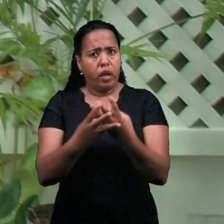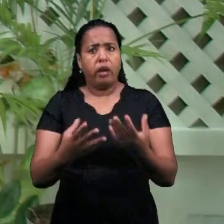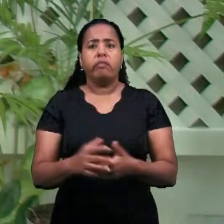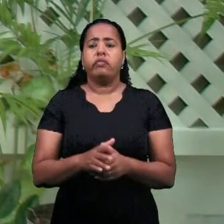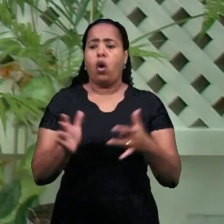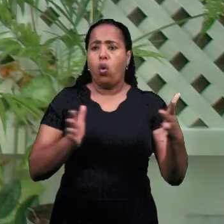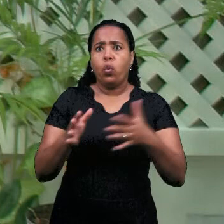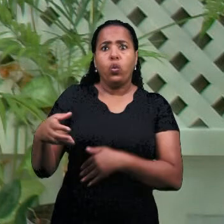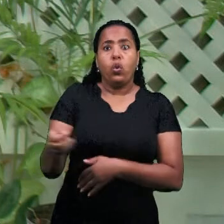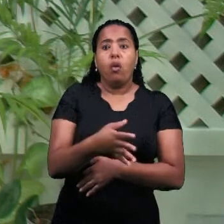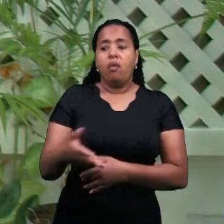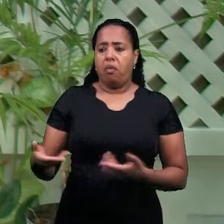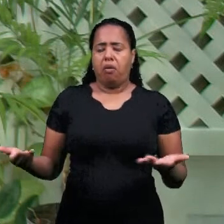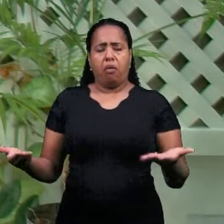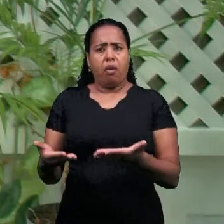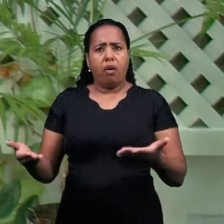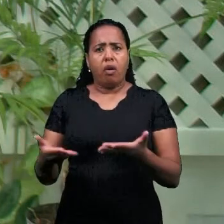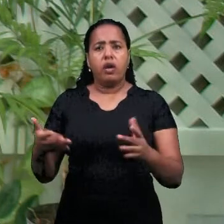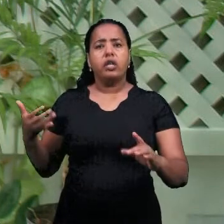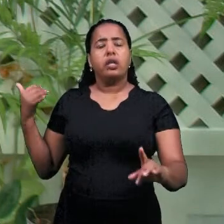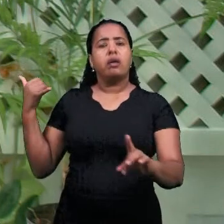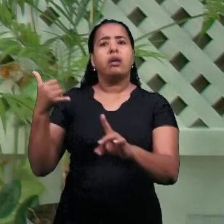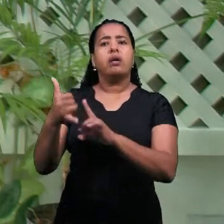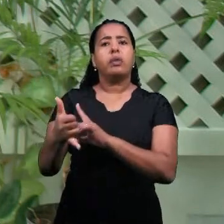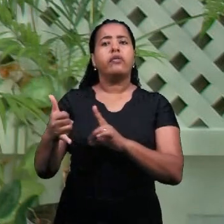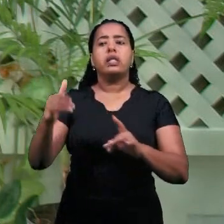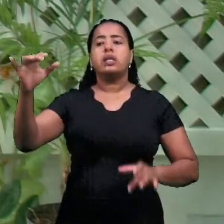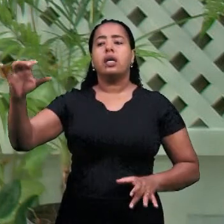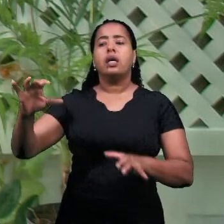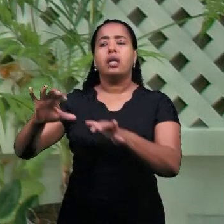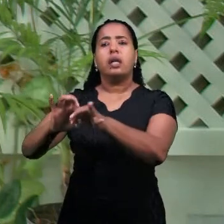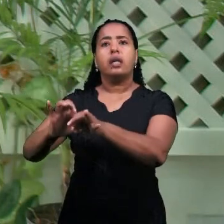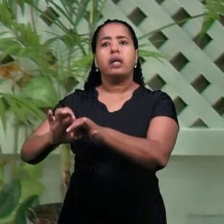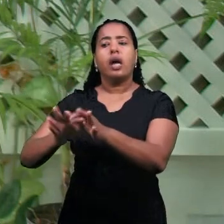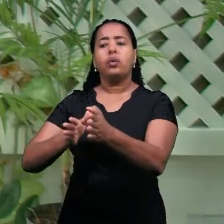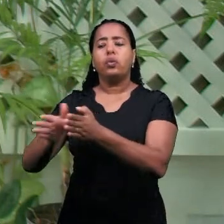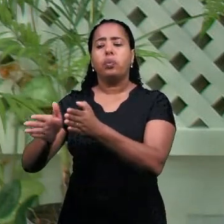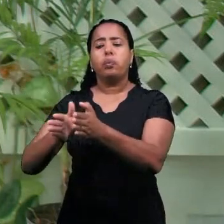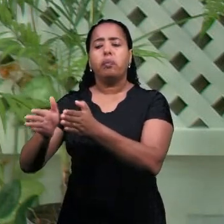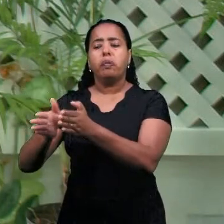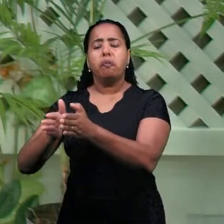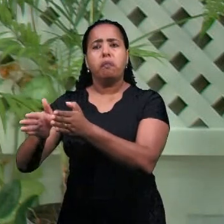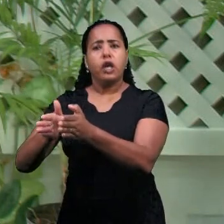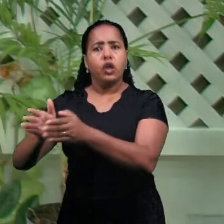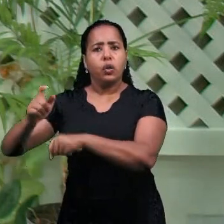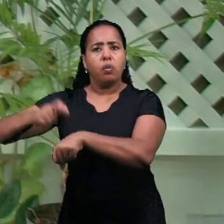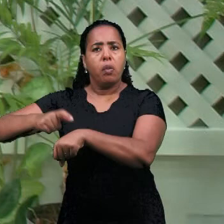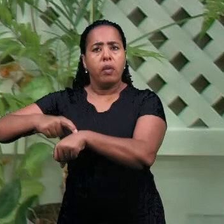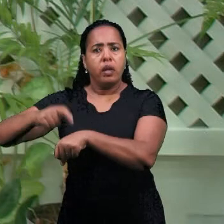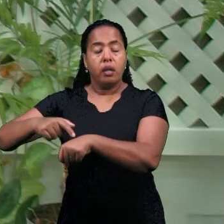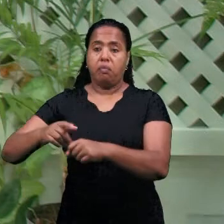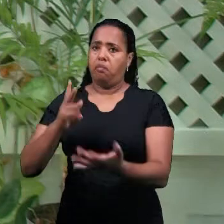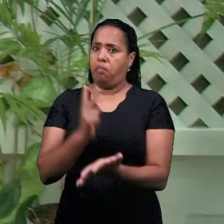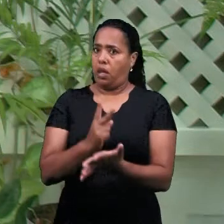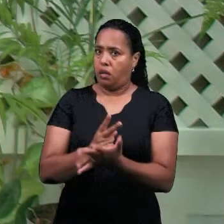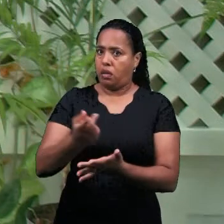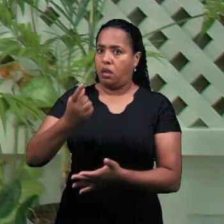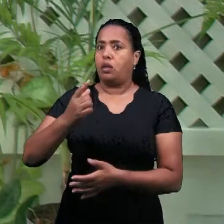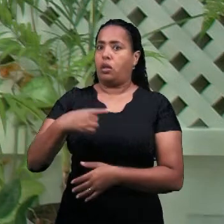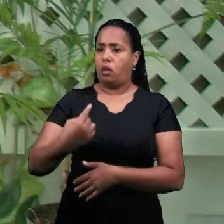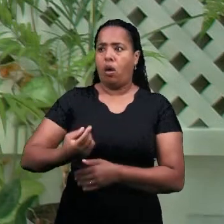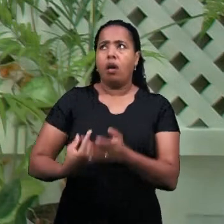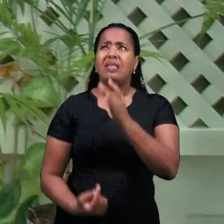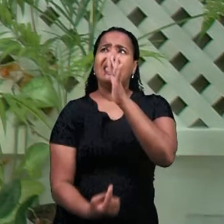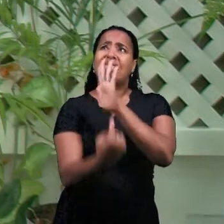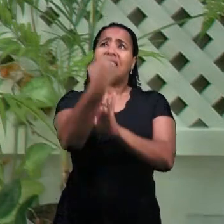Donc, aujourd'hui, la prophétie, elle est plus liée au moment. Même si nous avons des